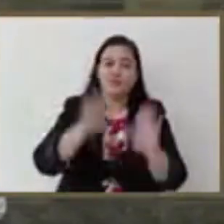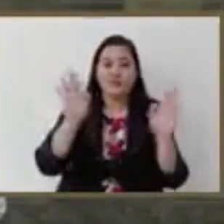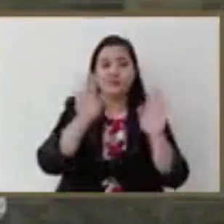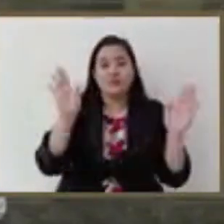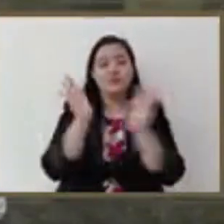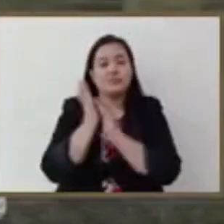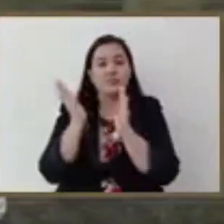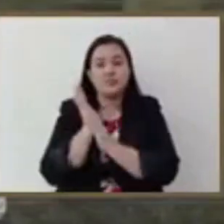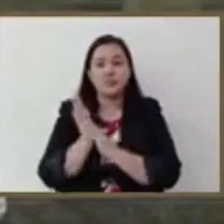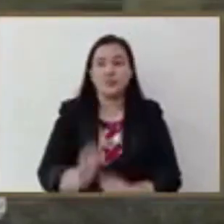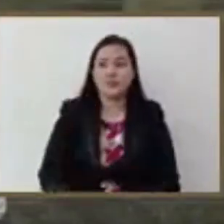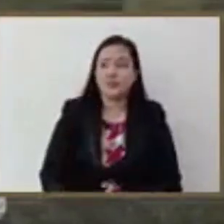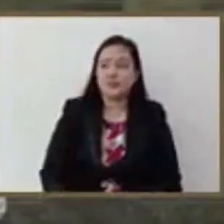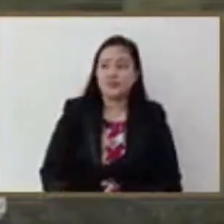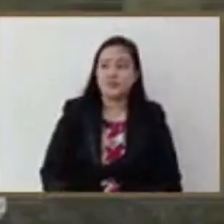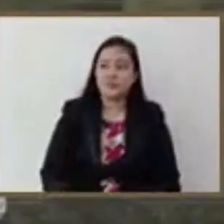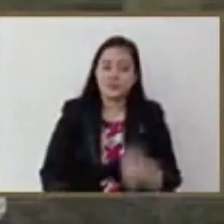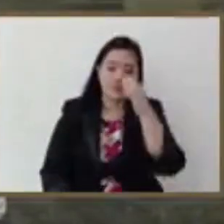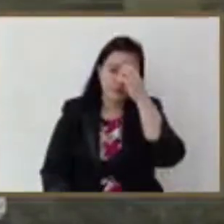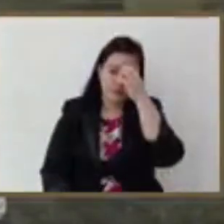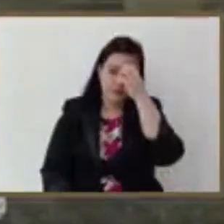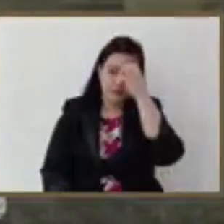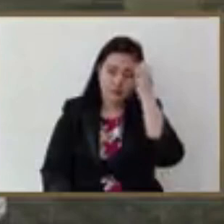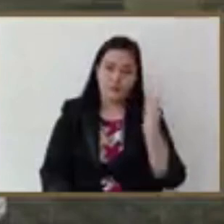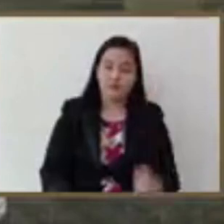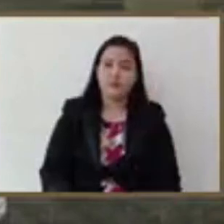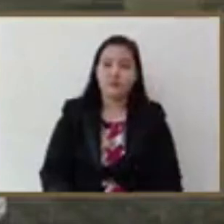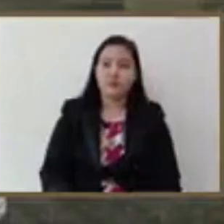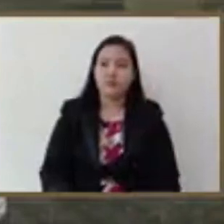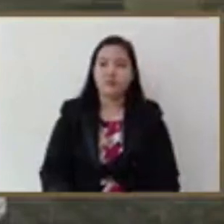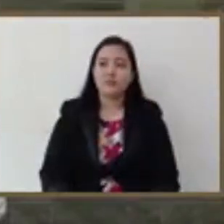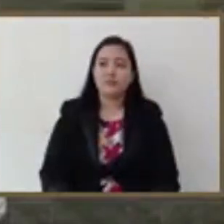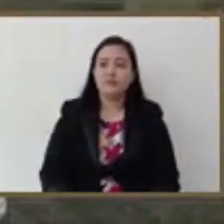Naalala ko yung anak ni Conrad ngayon. Kung sino-sinong nagkakarga.